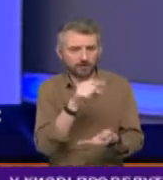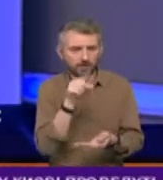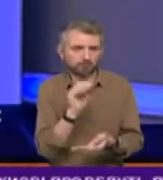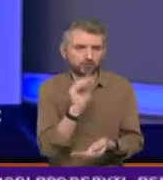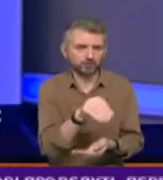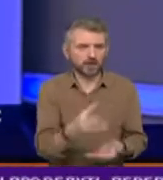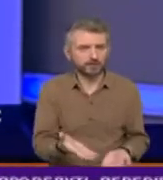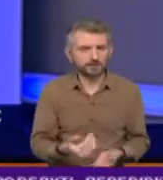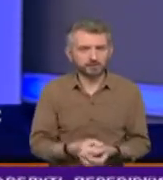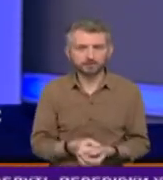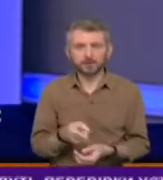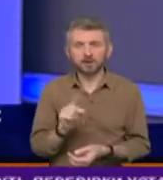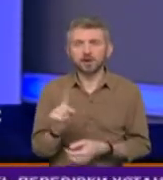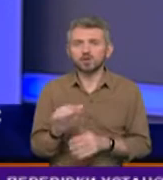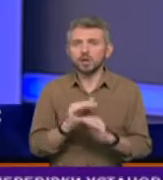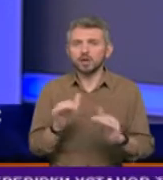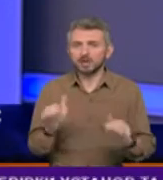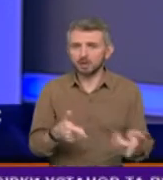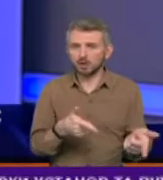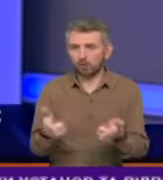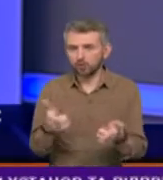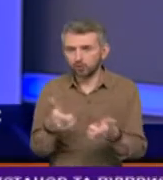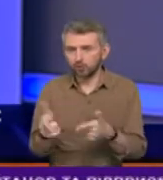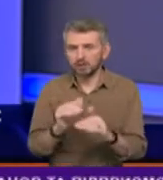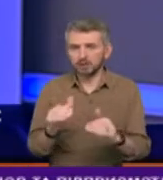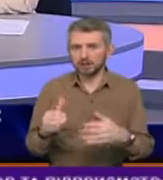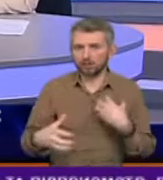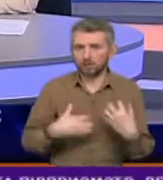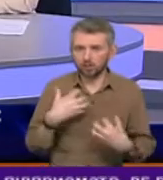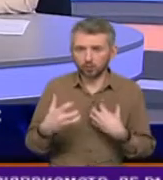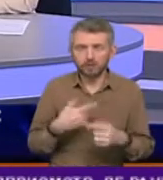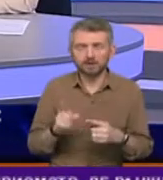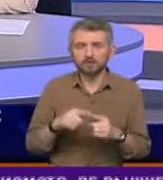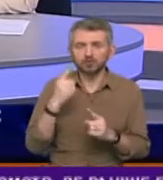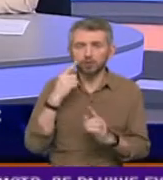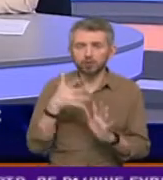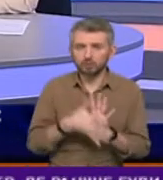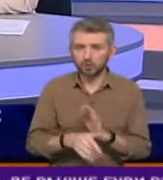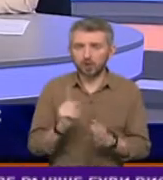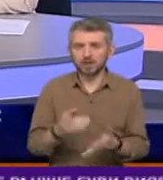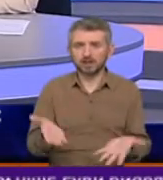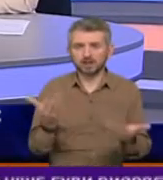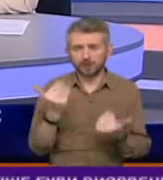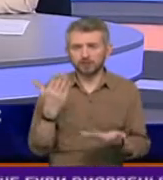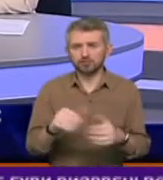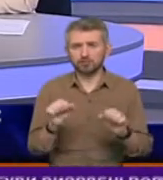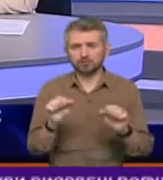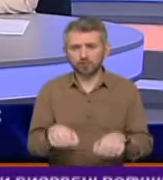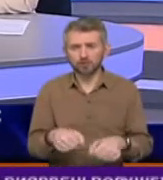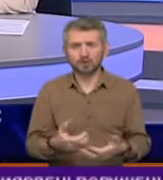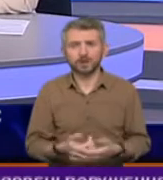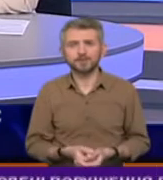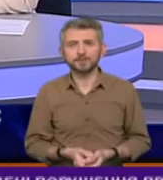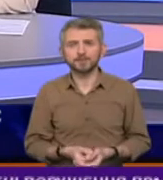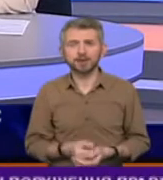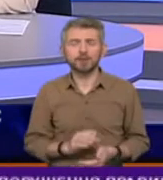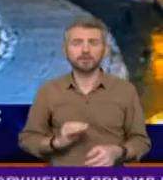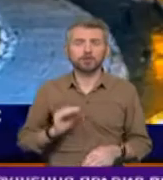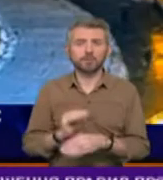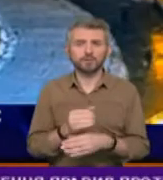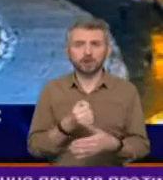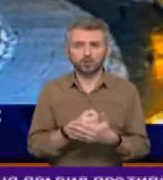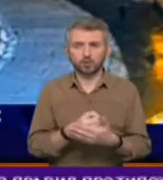предмети. Ну, і, звичайно, завжди є випускники минулих років, які хочуть здобути іншу іншу вищу освіту, або які не мали можливості